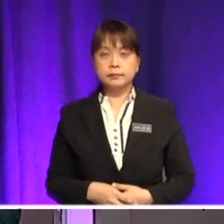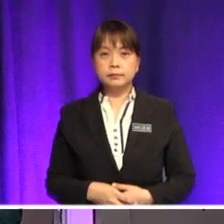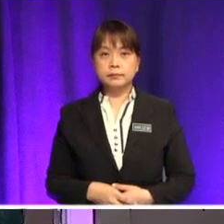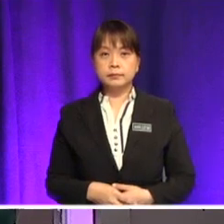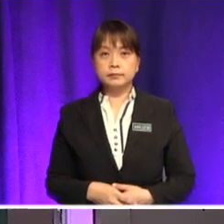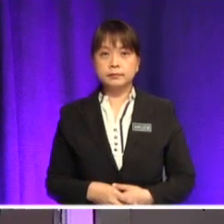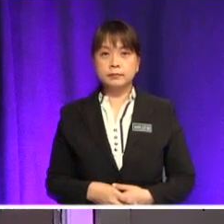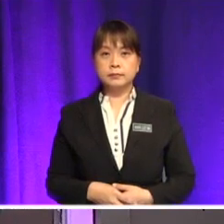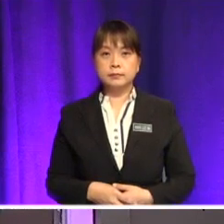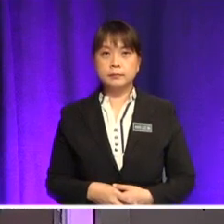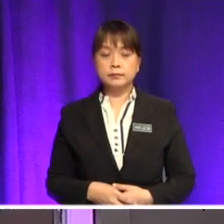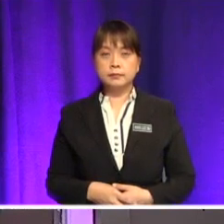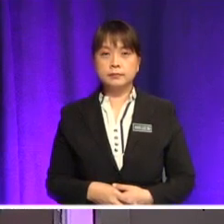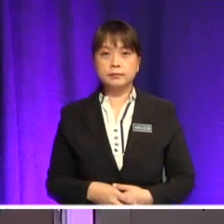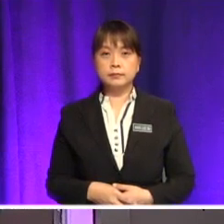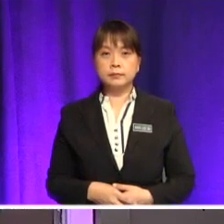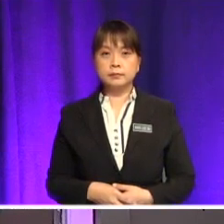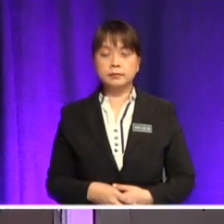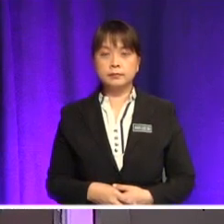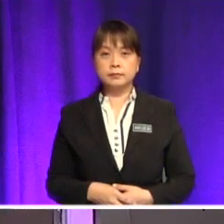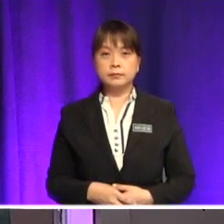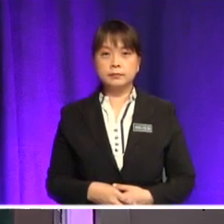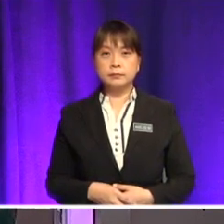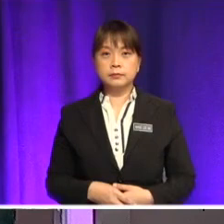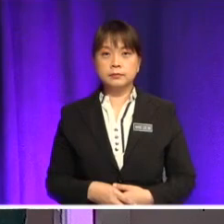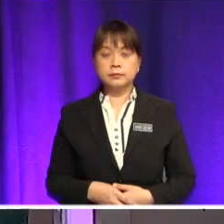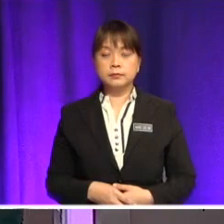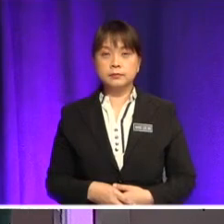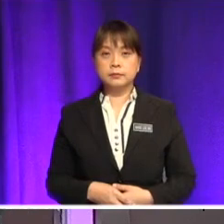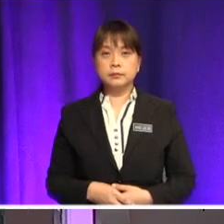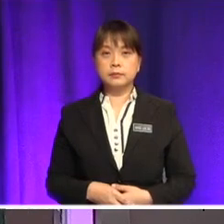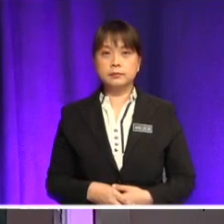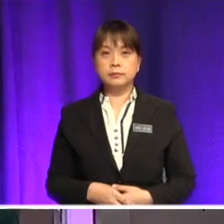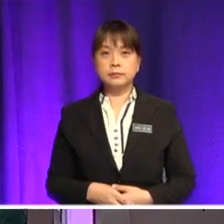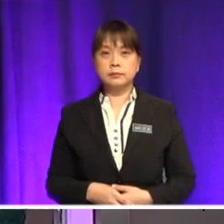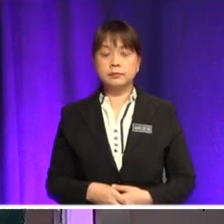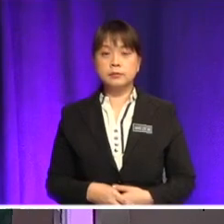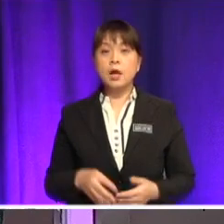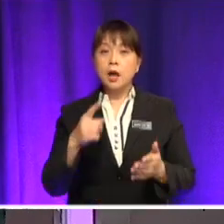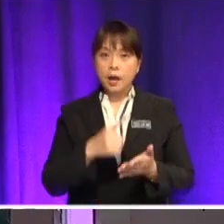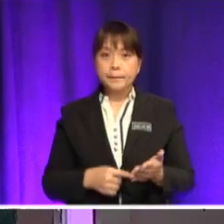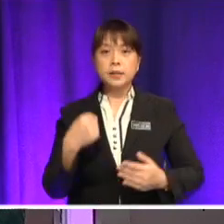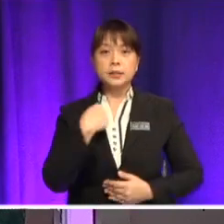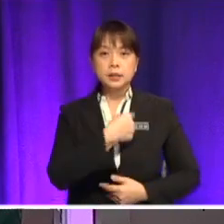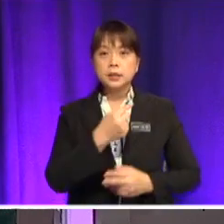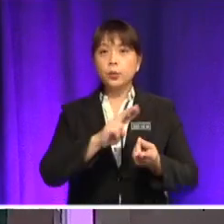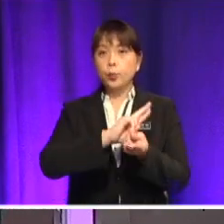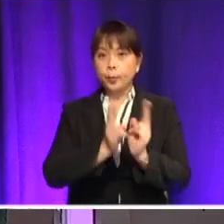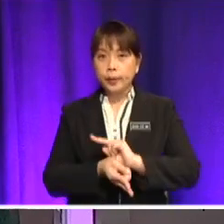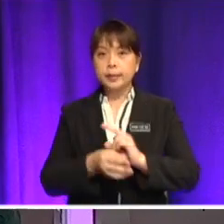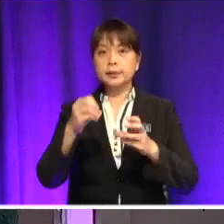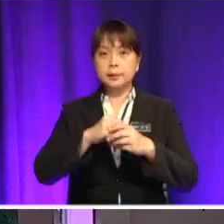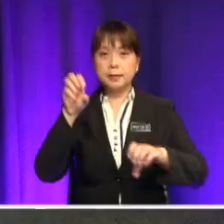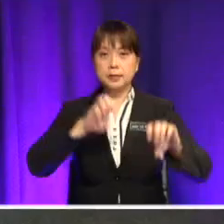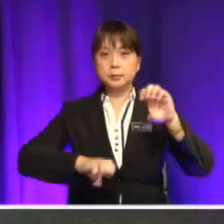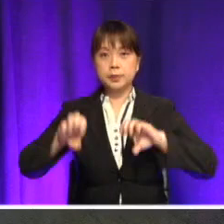faktur yang diubah-ubah waktu yang diubah jadi apa yang kita ubah dalam dalam soal ini eksperimen ini saya